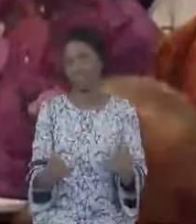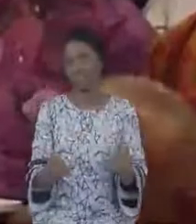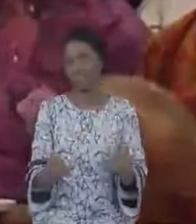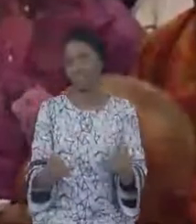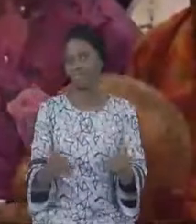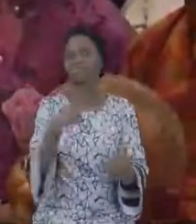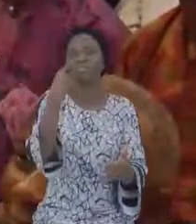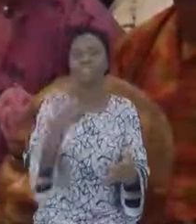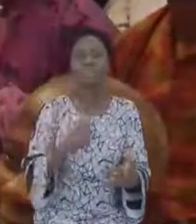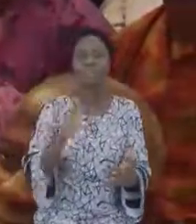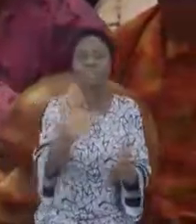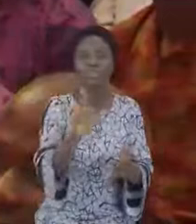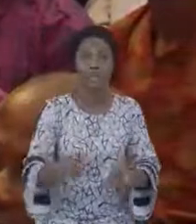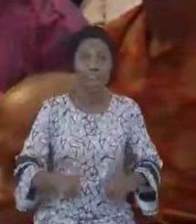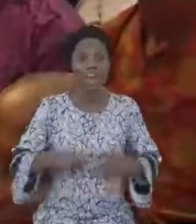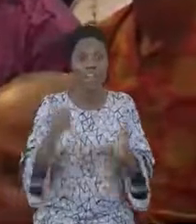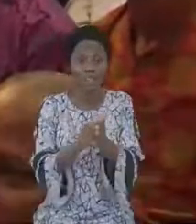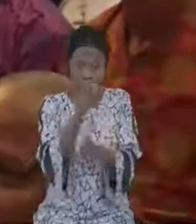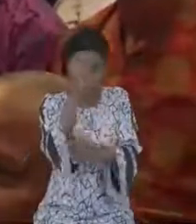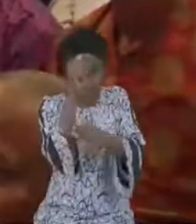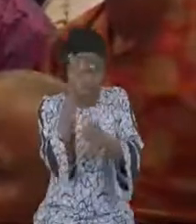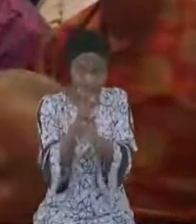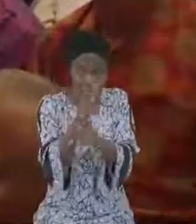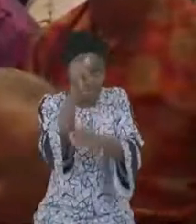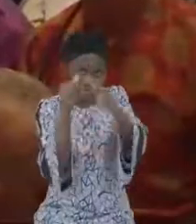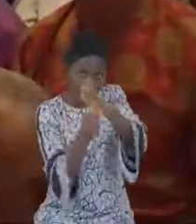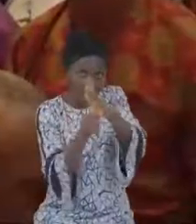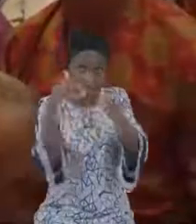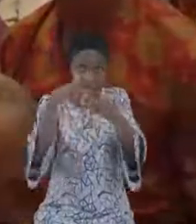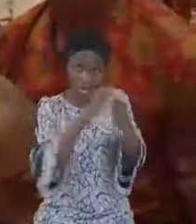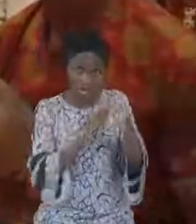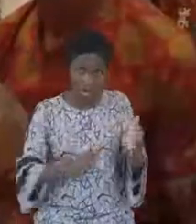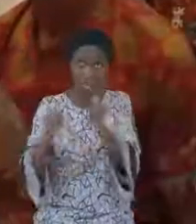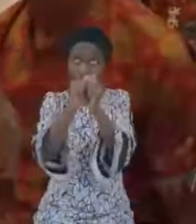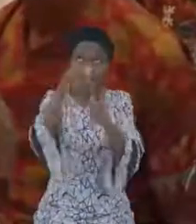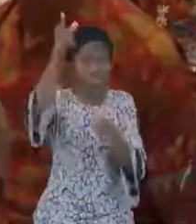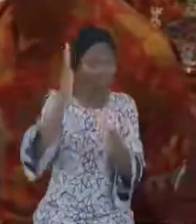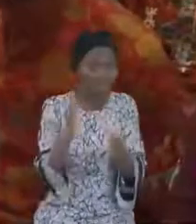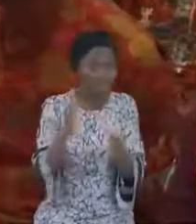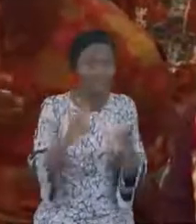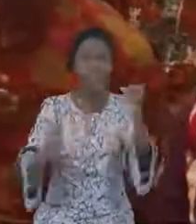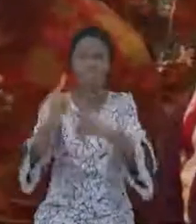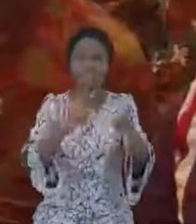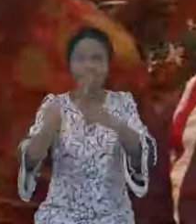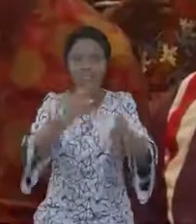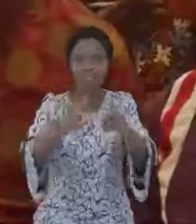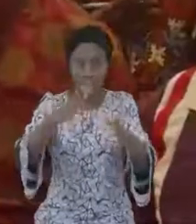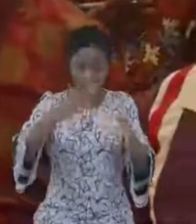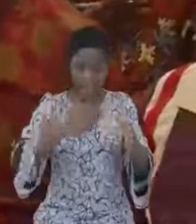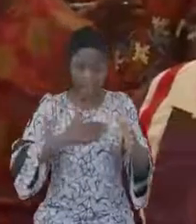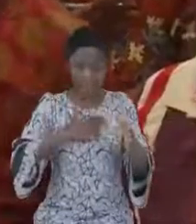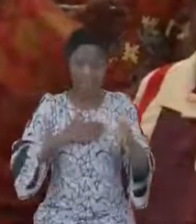Votre vie qui est cachée avec Christ en Dieu, ma vie, je